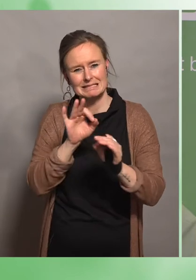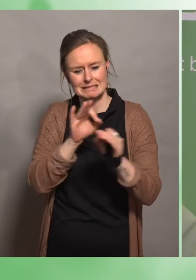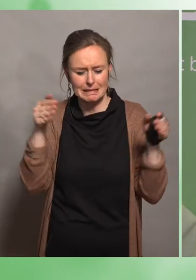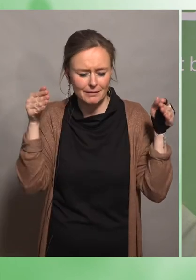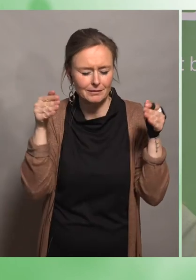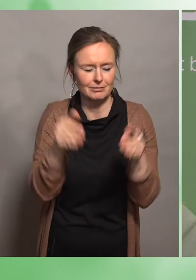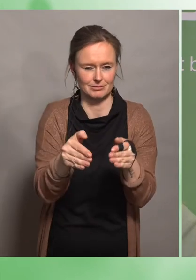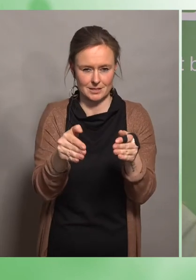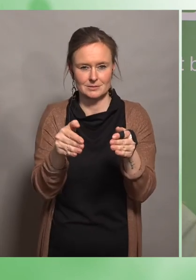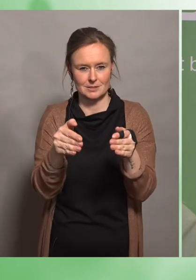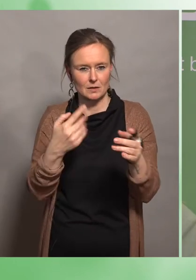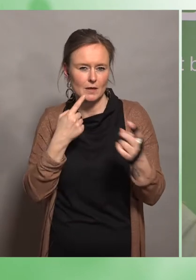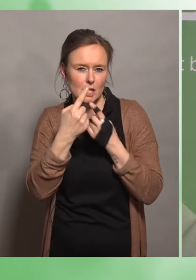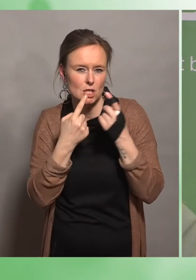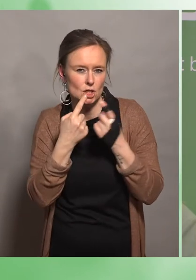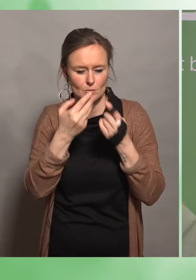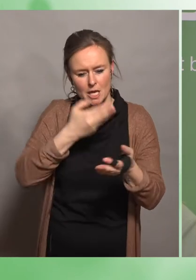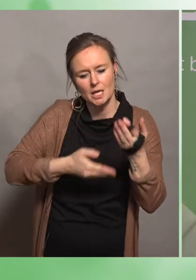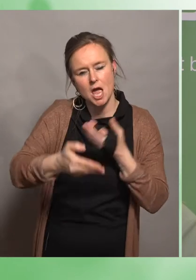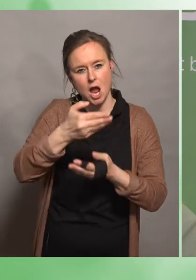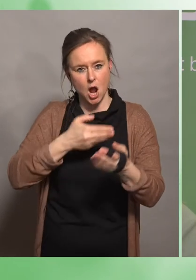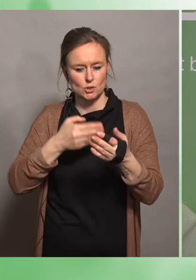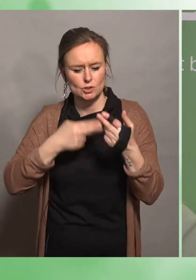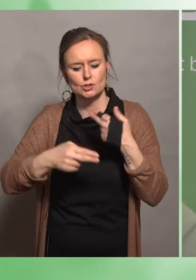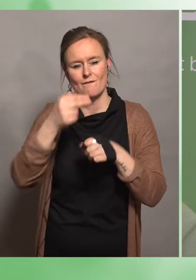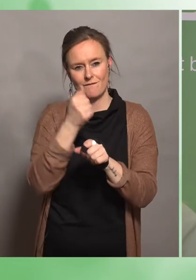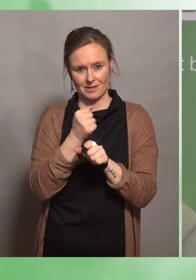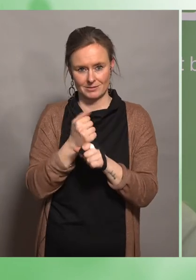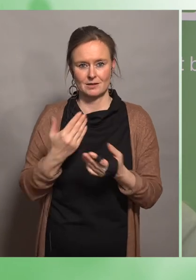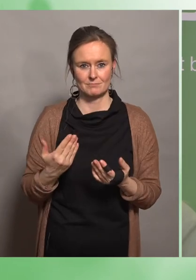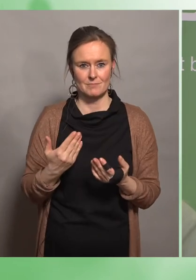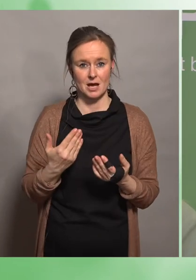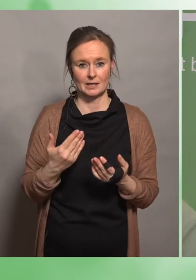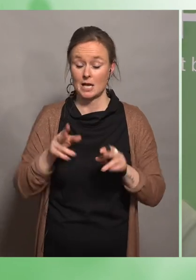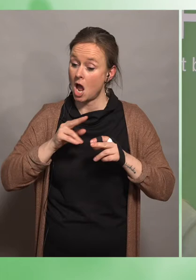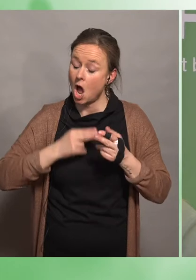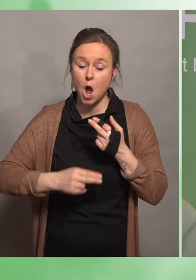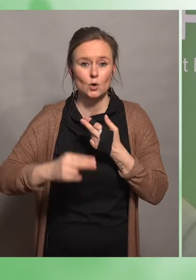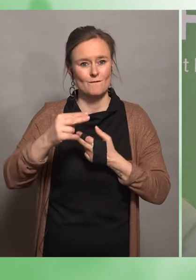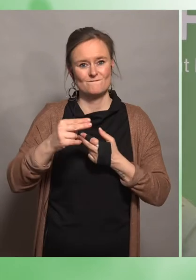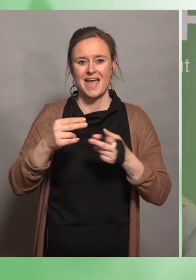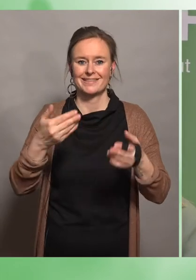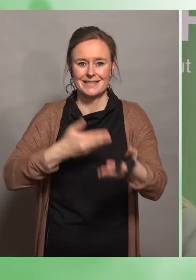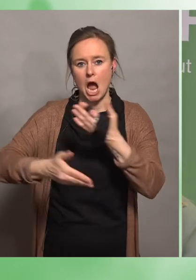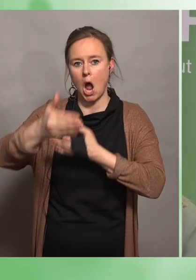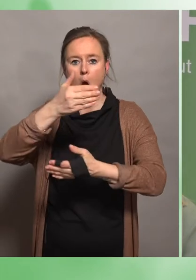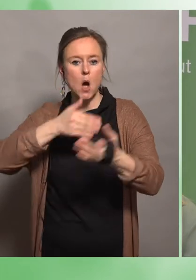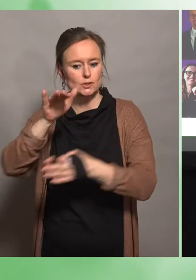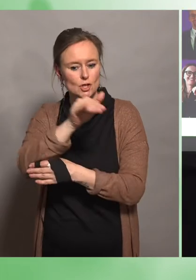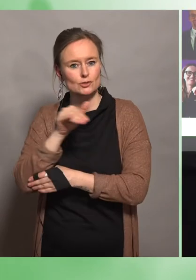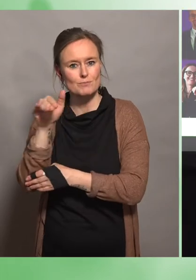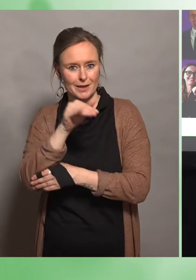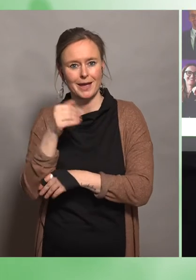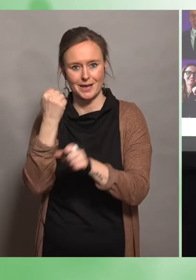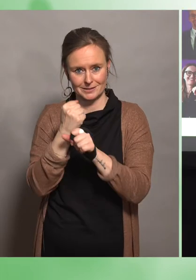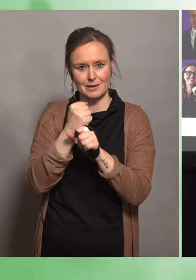im Dialog zu bleiben und im Austausch zu bleiben. Wir werden auch weiterhin solche Austauschforen machen, weil wir einfach gesehen haben,